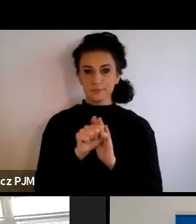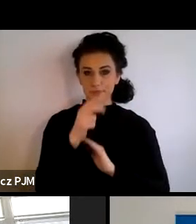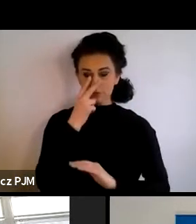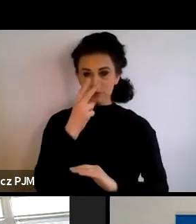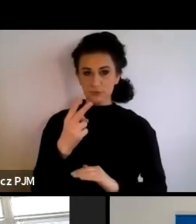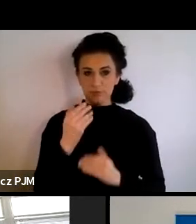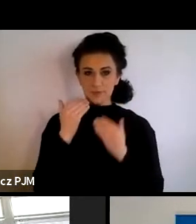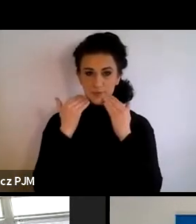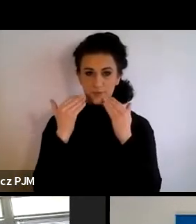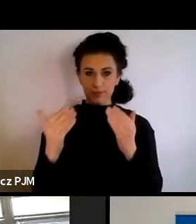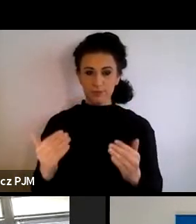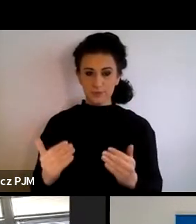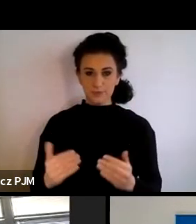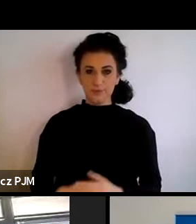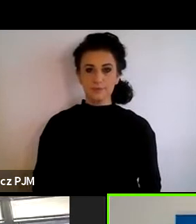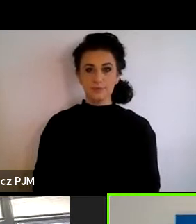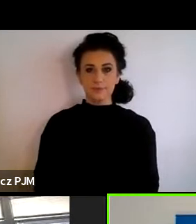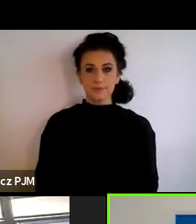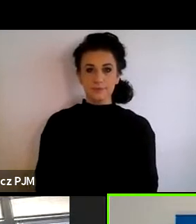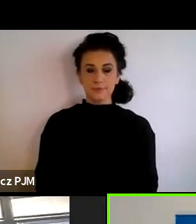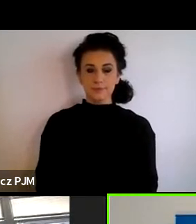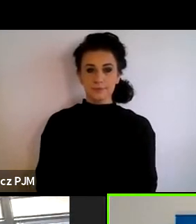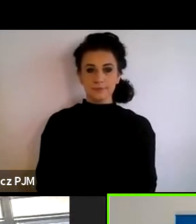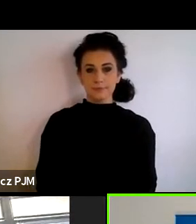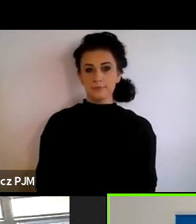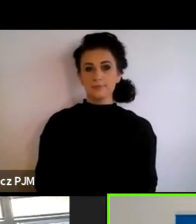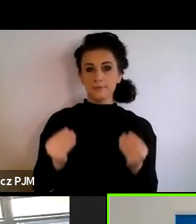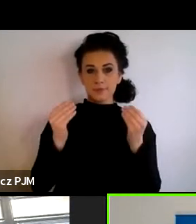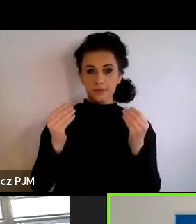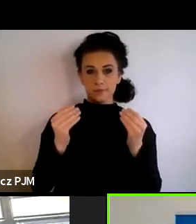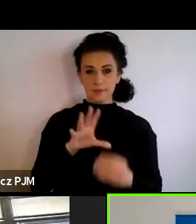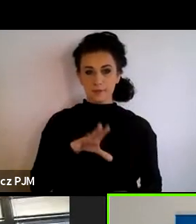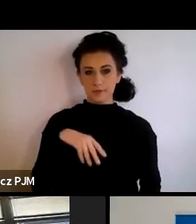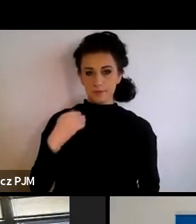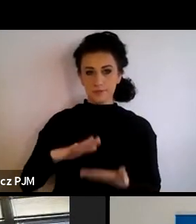dziękujemy bardzo. Dobrego i wspaniałych świąt Państwu życzę. Również wzajemnie. Wszystkiego dobrego.